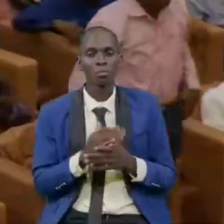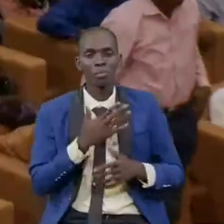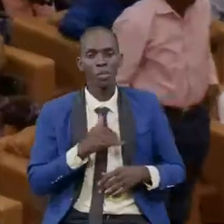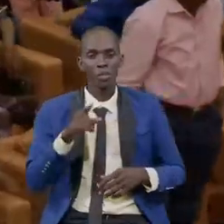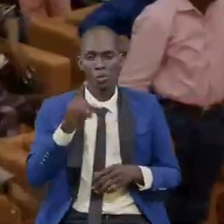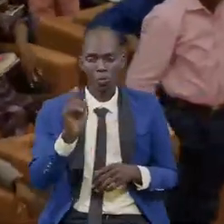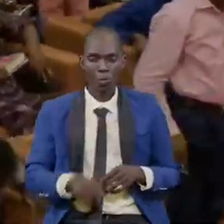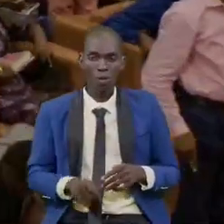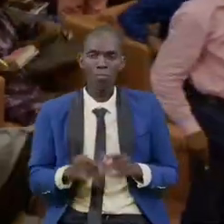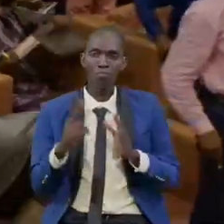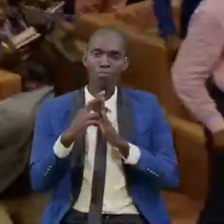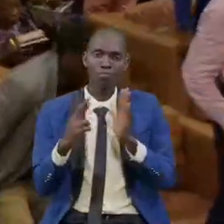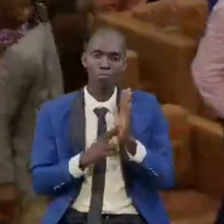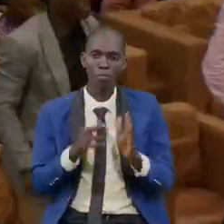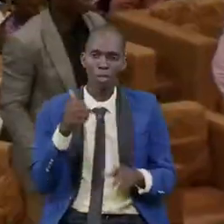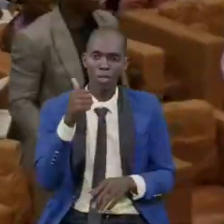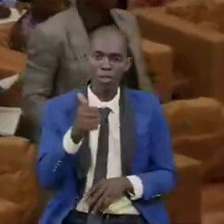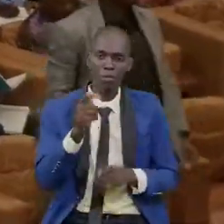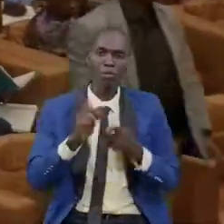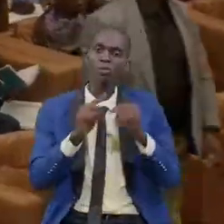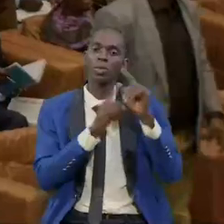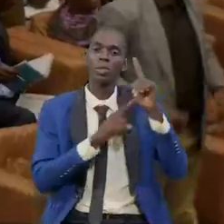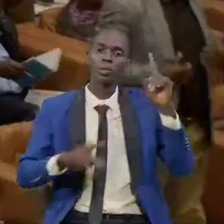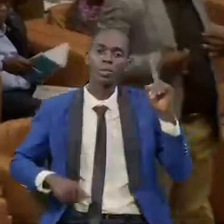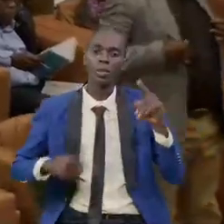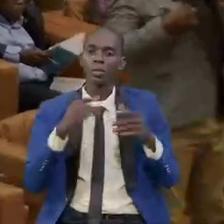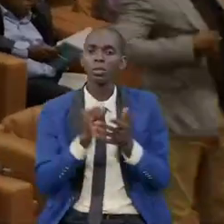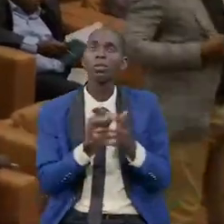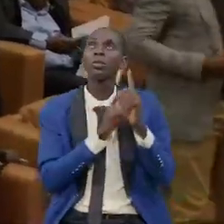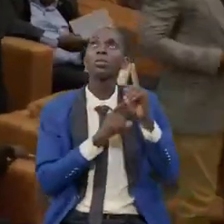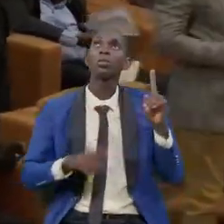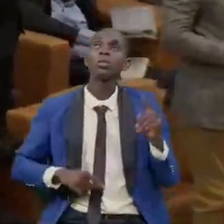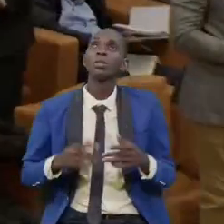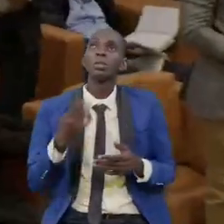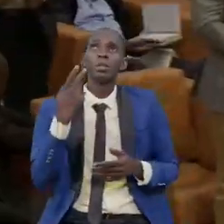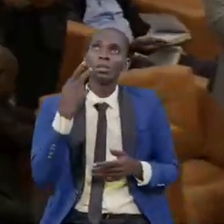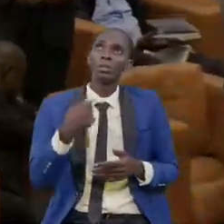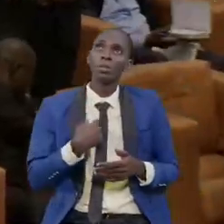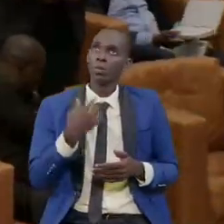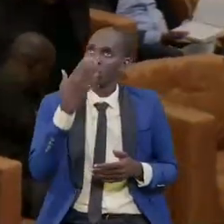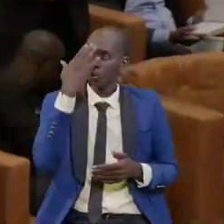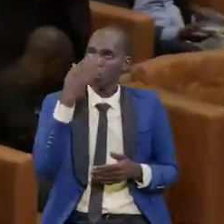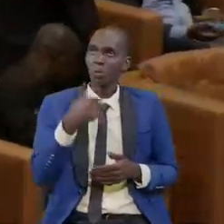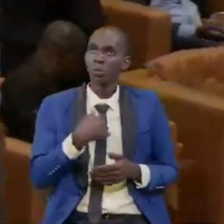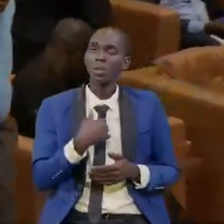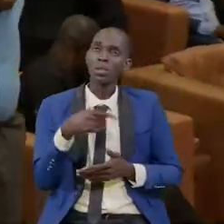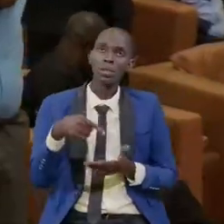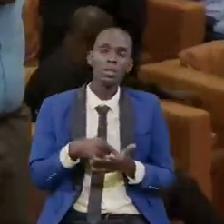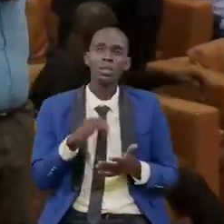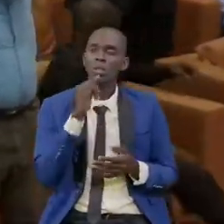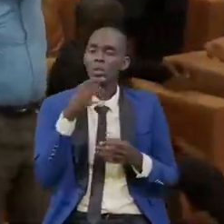Vous devez vous rapporter au Seigneur disant, Seigneur, me voici, voici là où je suis. Voici tel